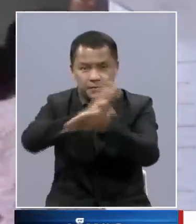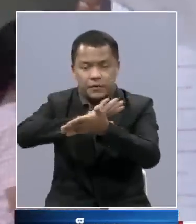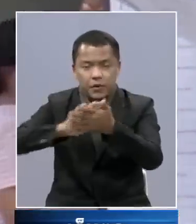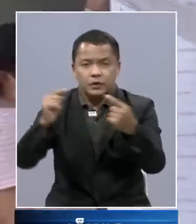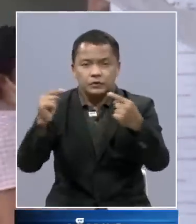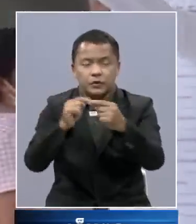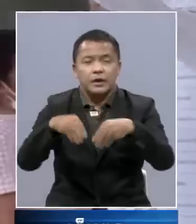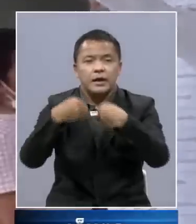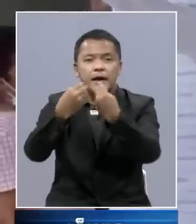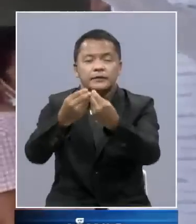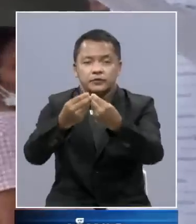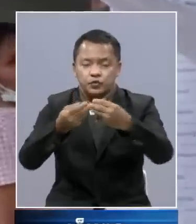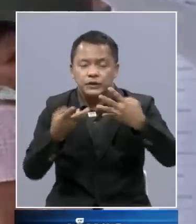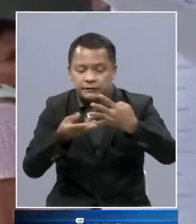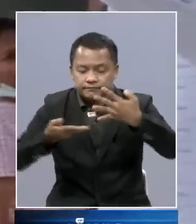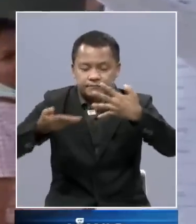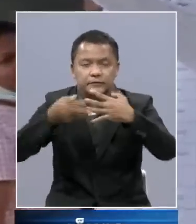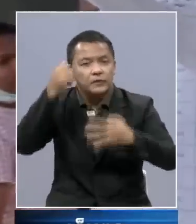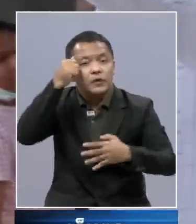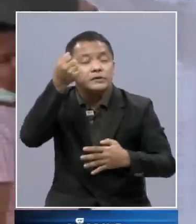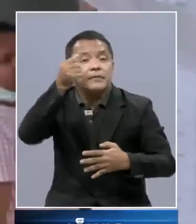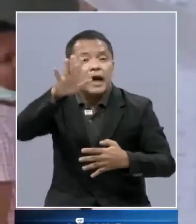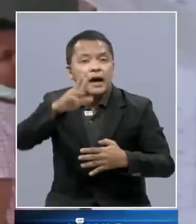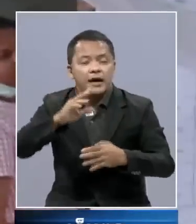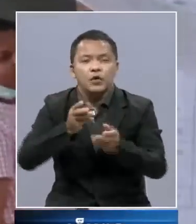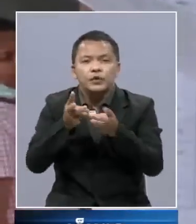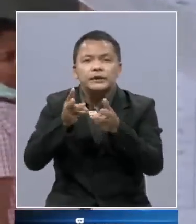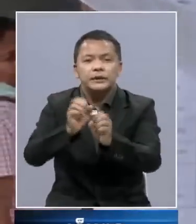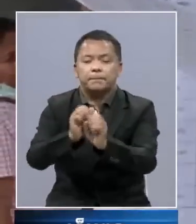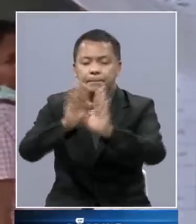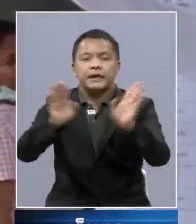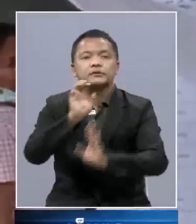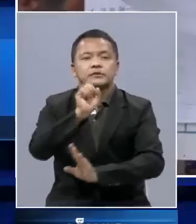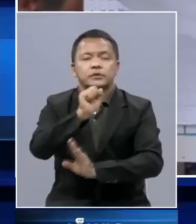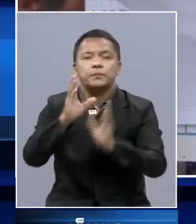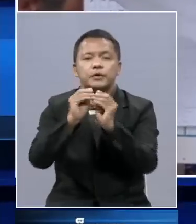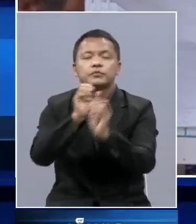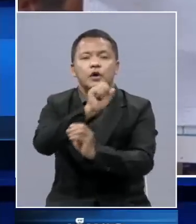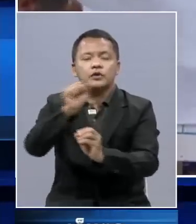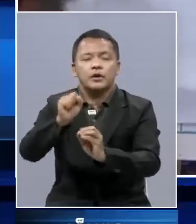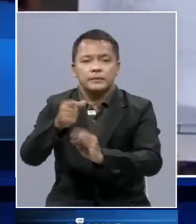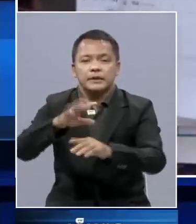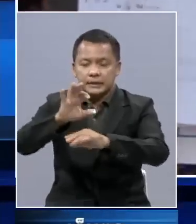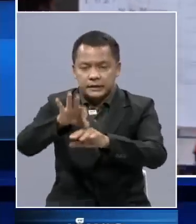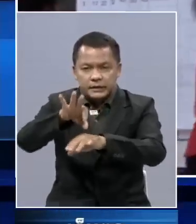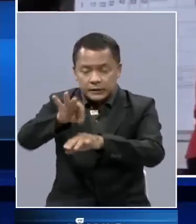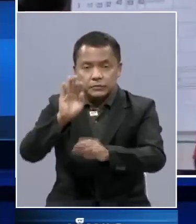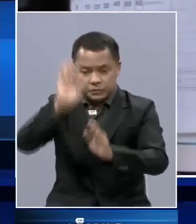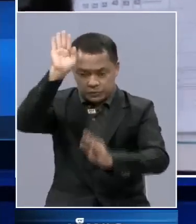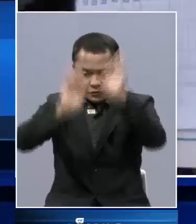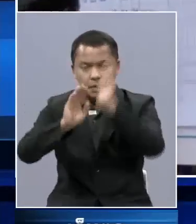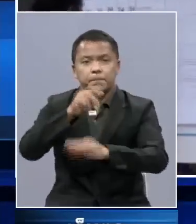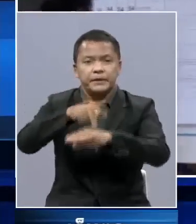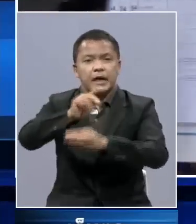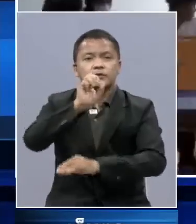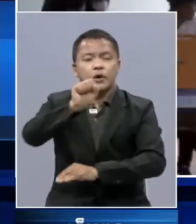ก็จะนำไปสู่อีกขั้นหนึ่งนะครับภายใน15วันก็คือรัฐพิธีเปิดสภาแล้วพอเปิดสภาเสร็จปุ๊บก็ต้องมีการเลือกประธานสภาผู้แทนราษฎร